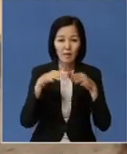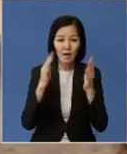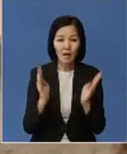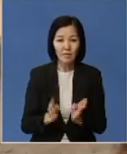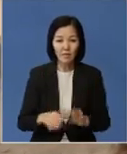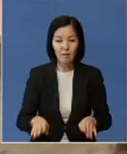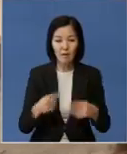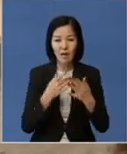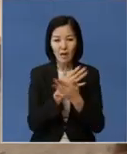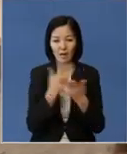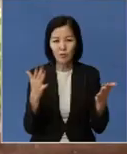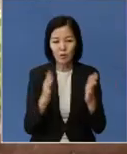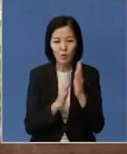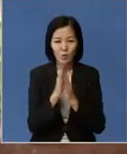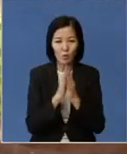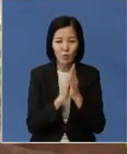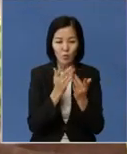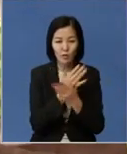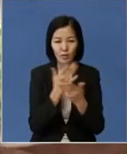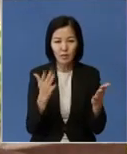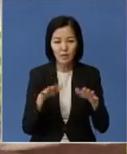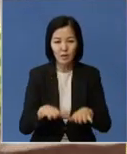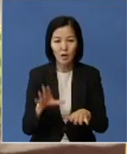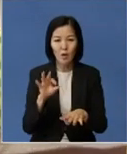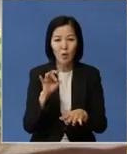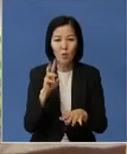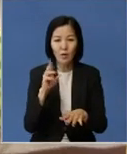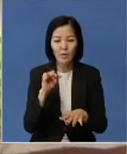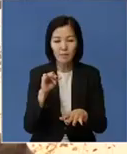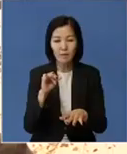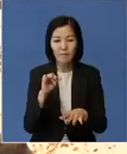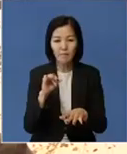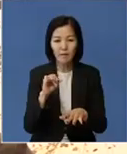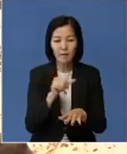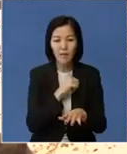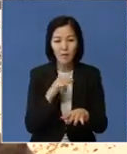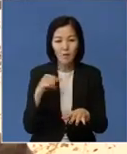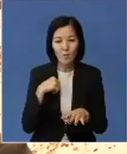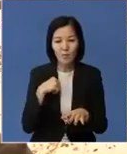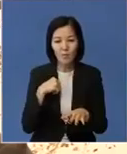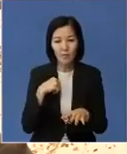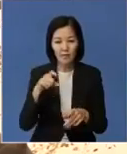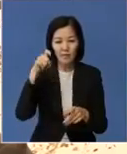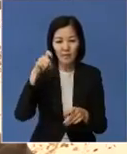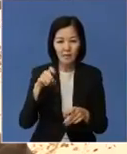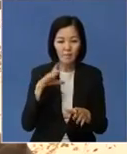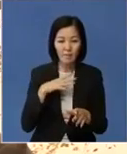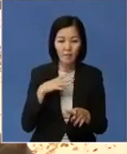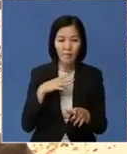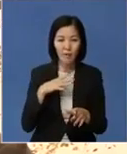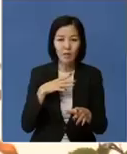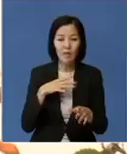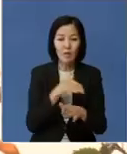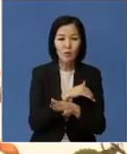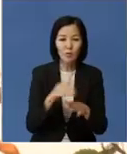түрлі пішіндегі көкөністі жергілікті шаруа Асхат Оразбаев жұбайымен іліпті. Жалпы отбасы көп жылдан өнімдерін жол